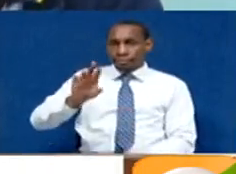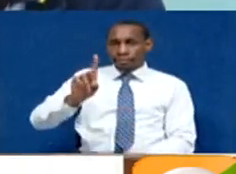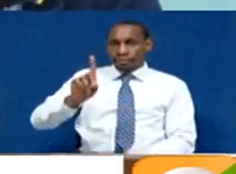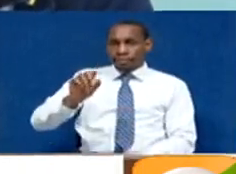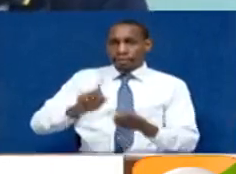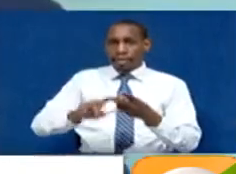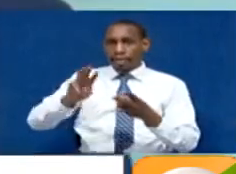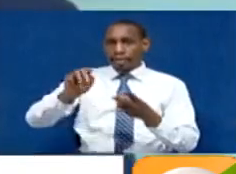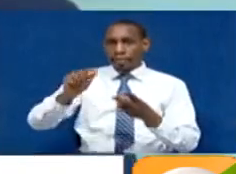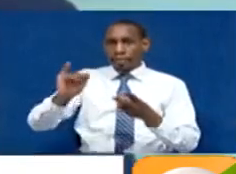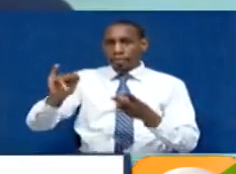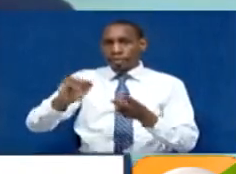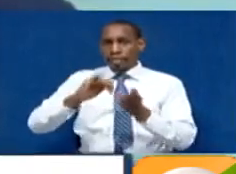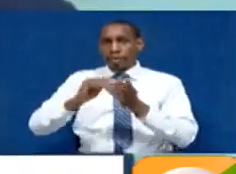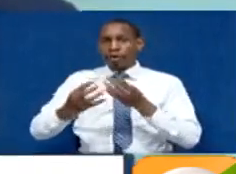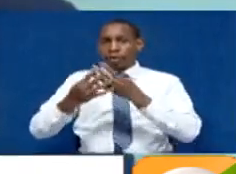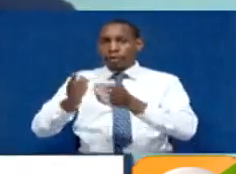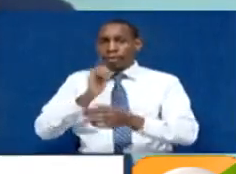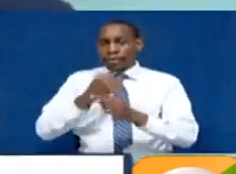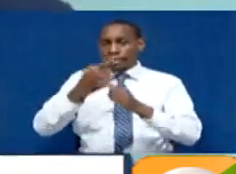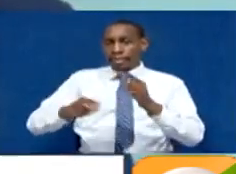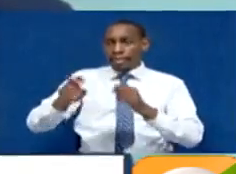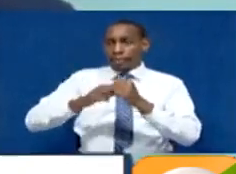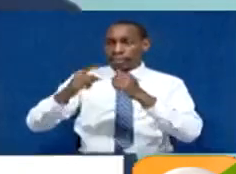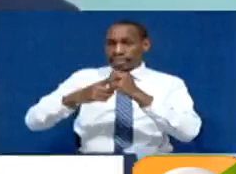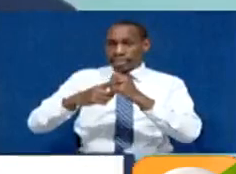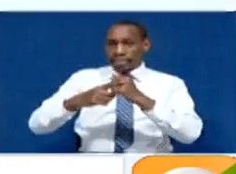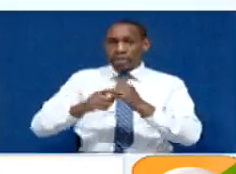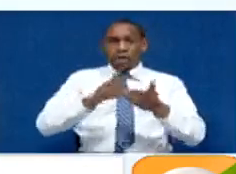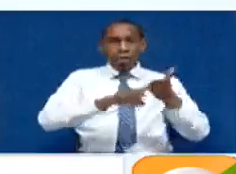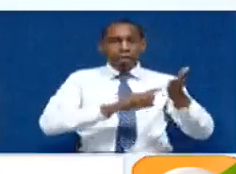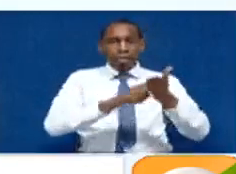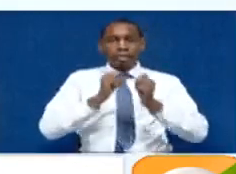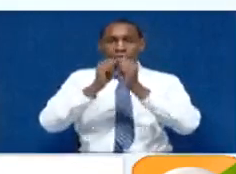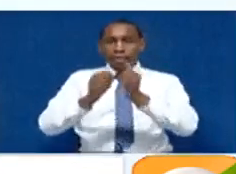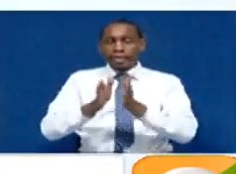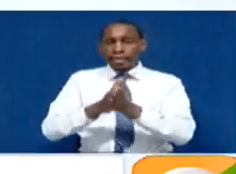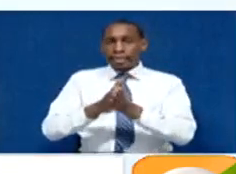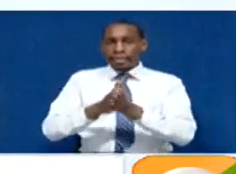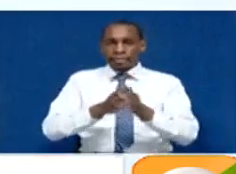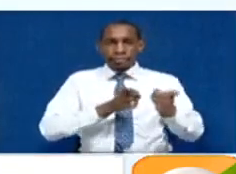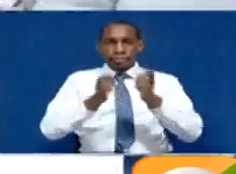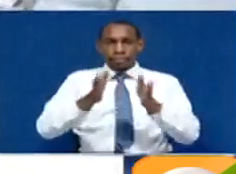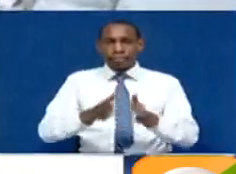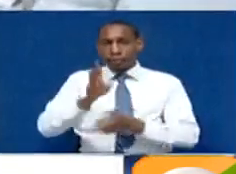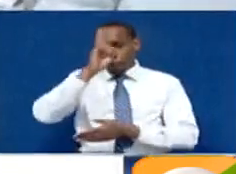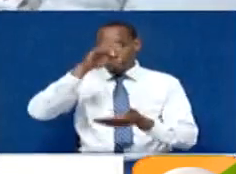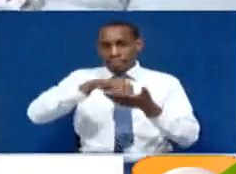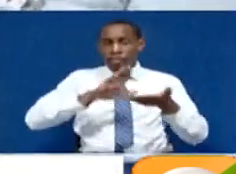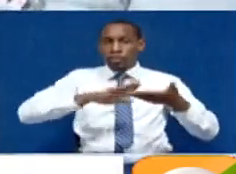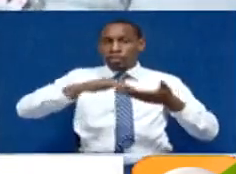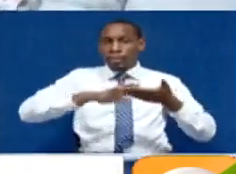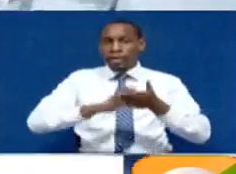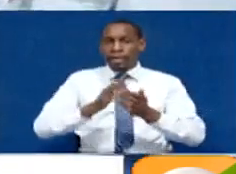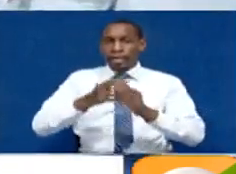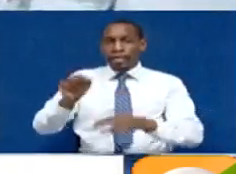Leonard Mwangi, ambao wamekuwa kizuizini tangu mwaka 2016, wameshtakiwa pamoja na aliyekuwa msimamizi wa kituo cha polisi cha